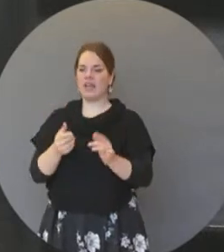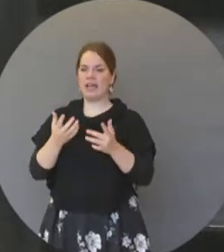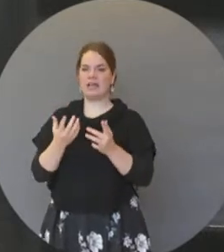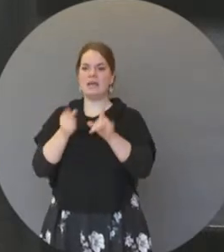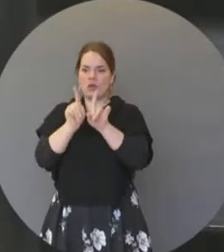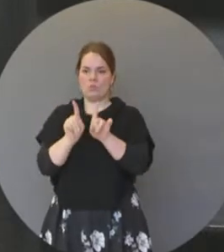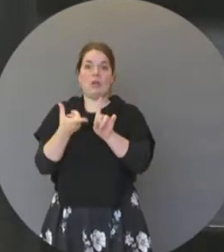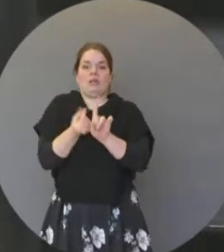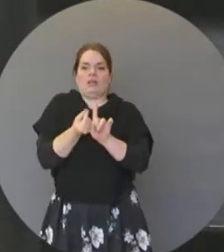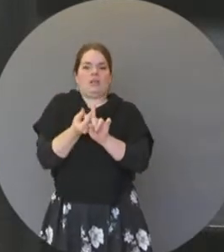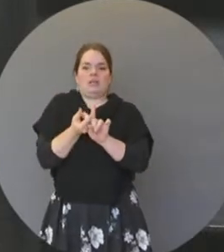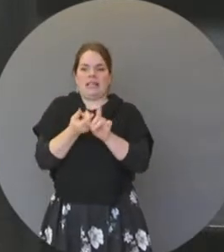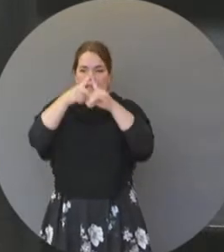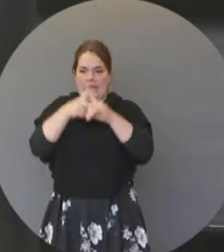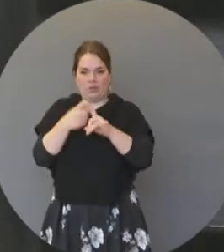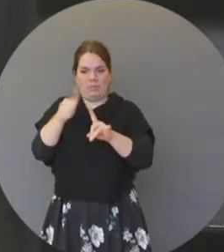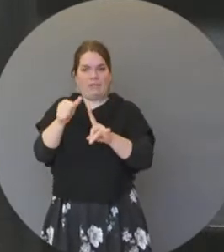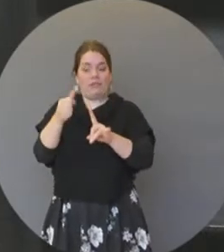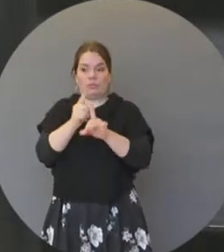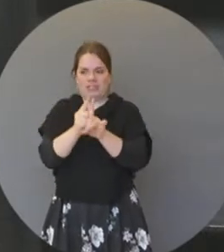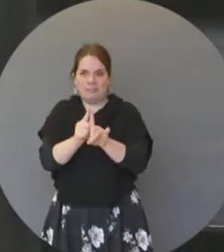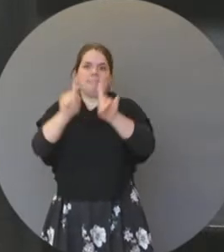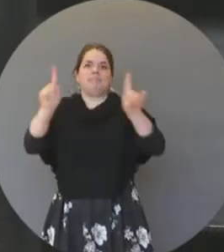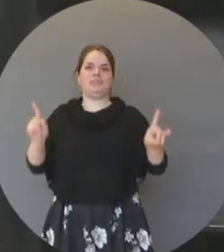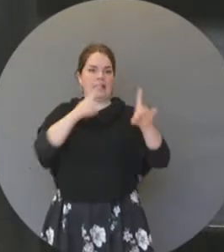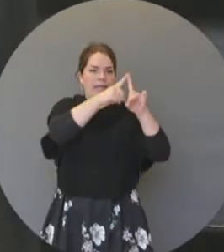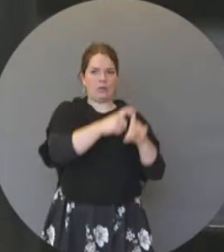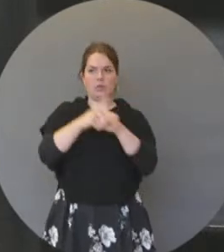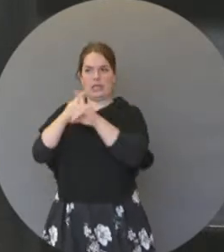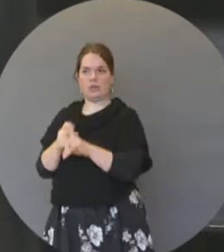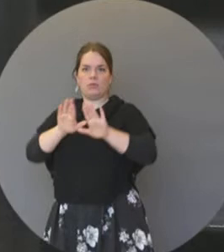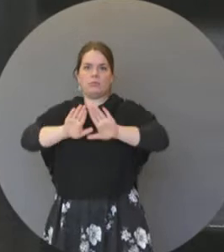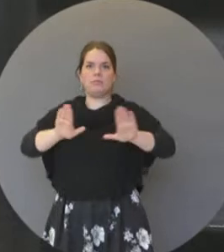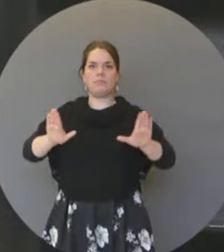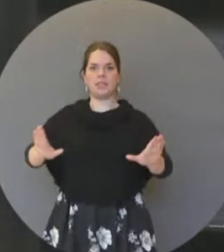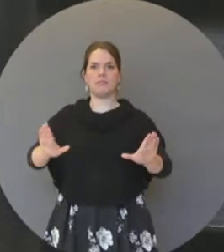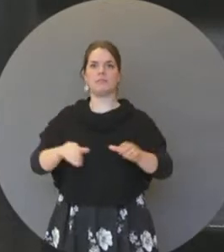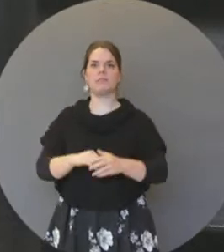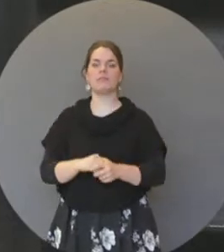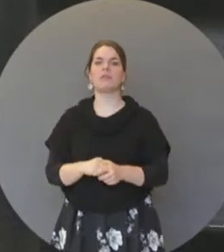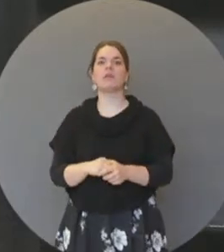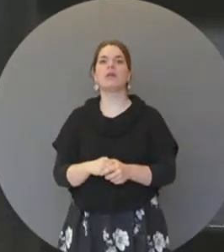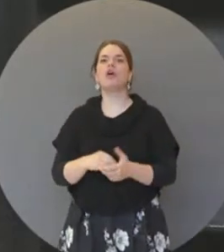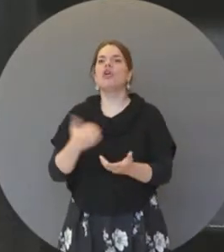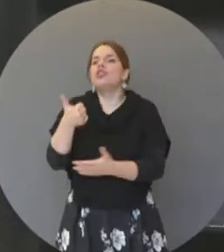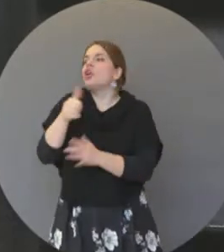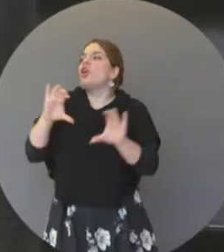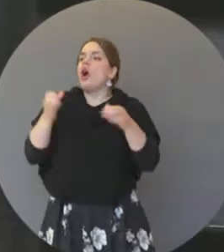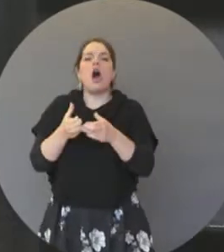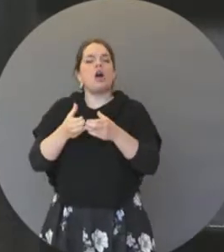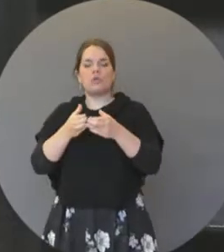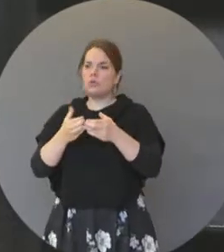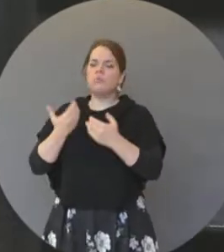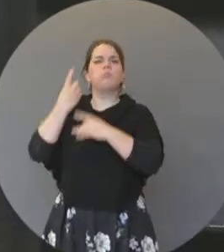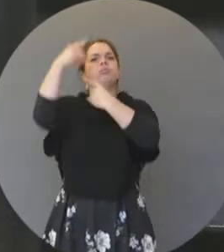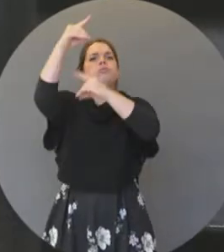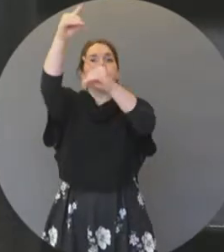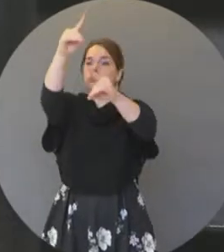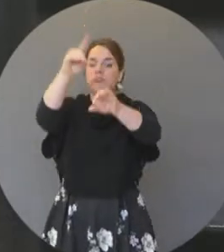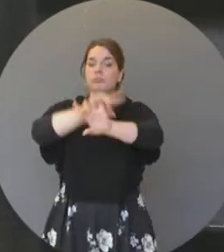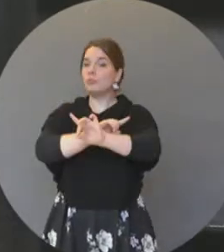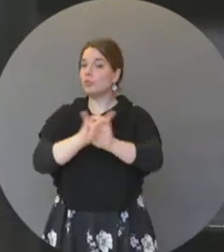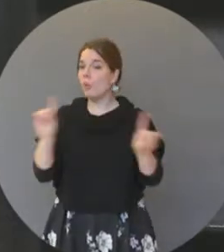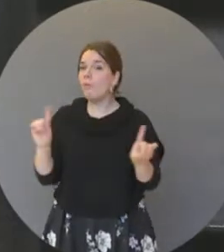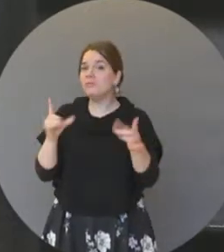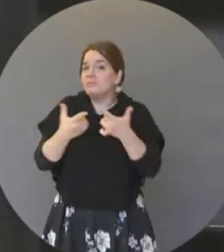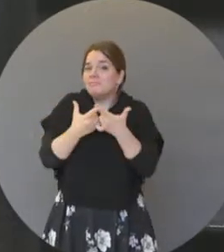je pense qu'on peut se on peut quand même admettre qu'il n'y avait pas qu'un groupe parlementaire sur le sujet et que d'ailleurs ça a été une